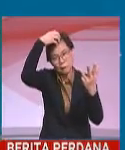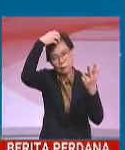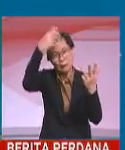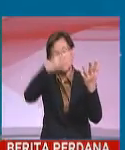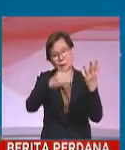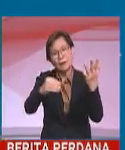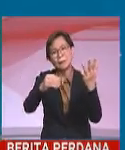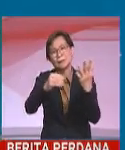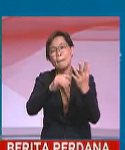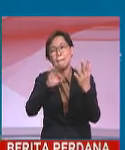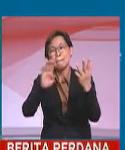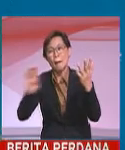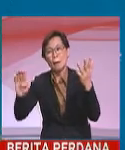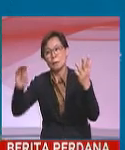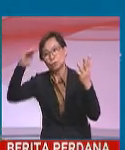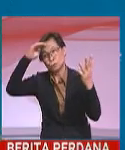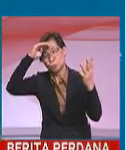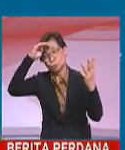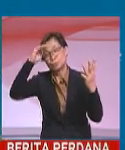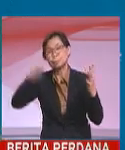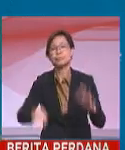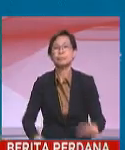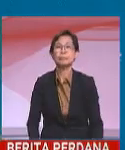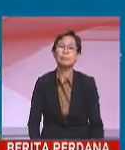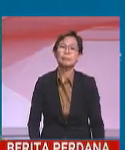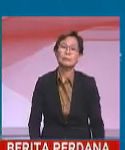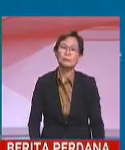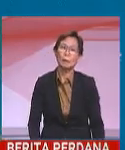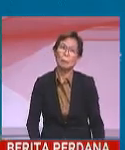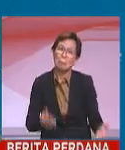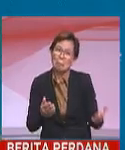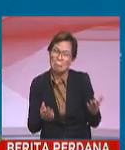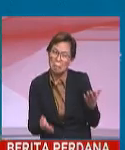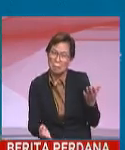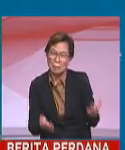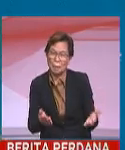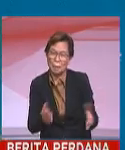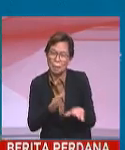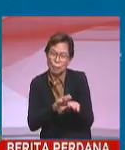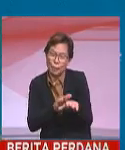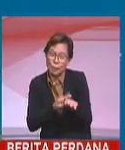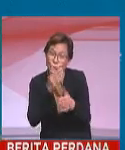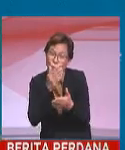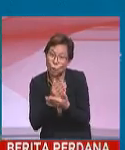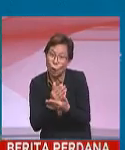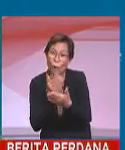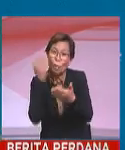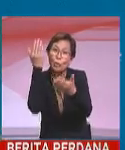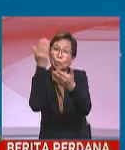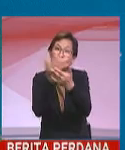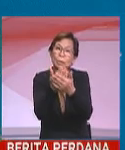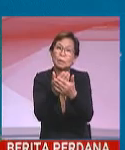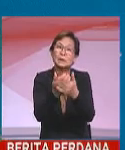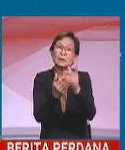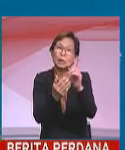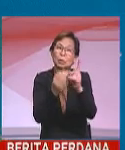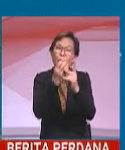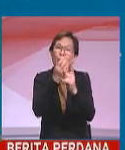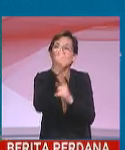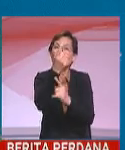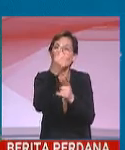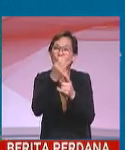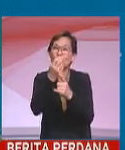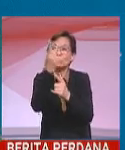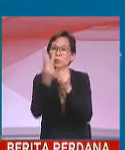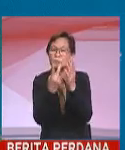serta bahagian barat Negeri Johor. Dan keadaan ini dijangkakan akan beransur reda menjelang 1 ke 2 jam